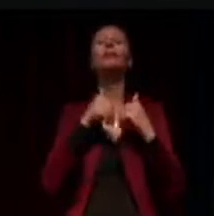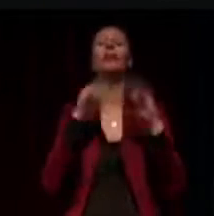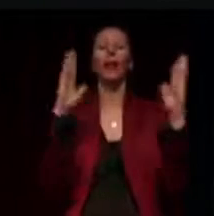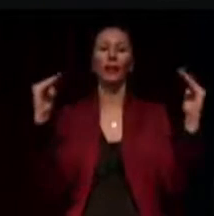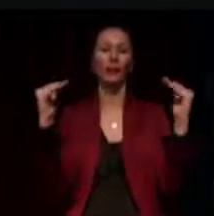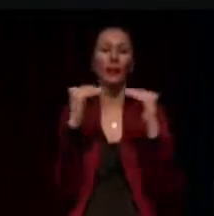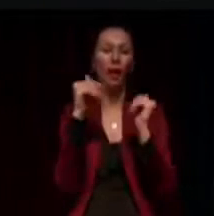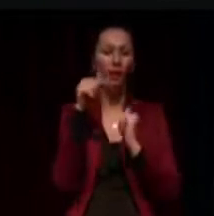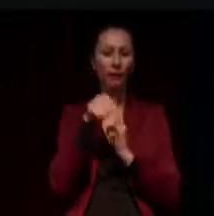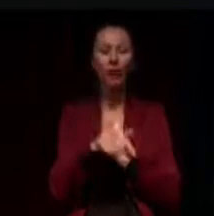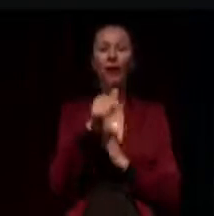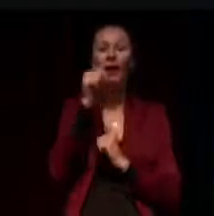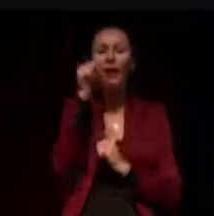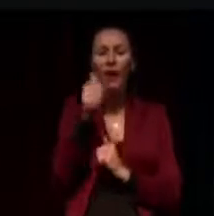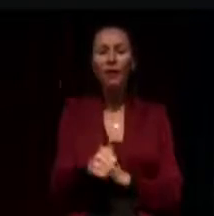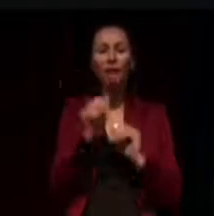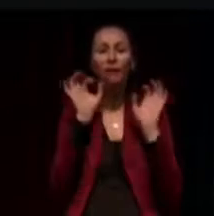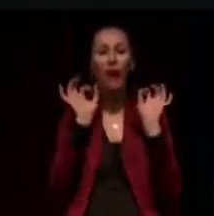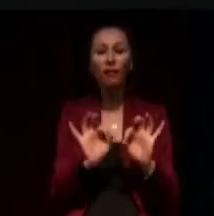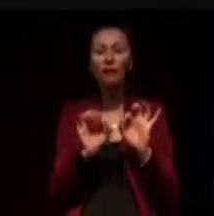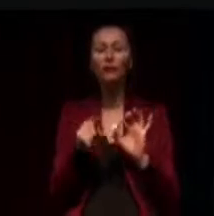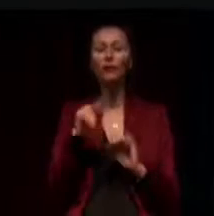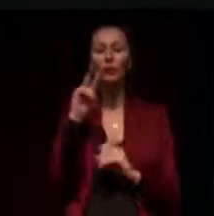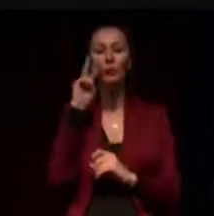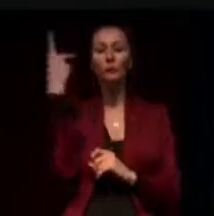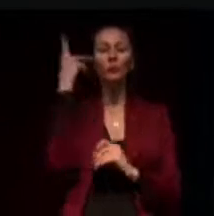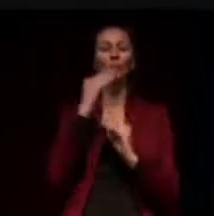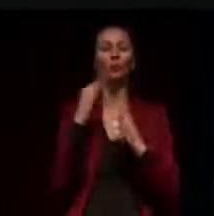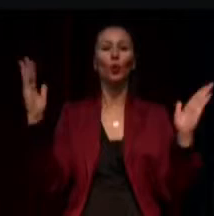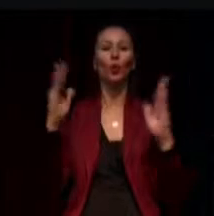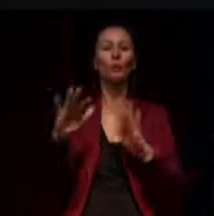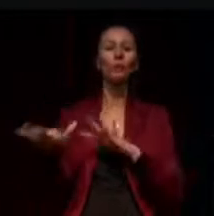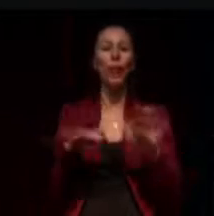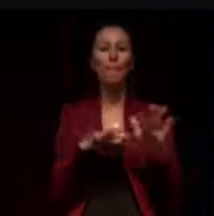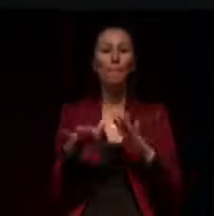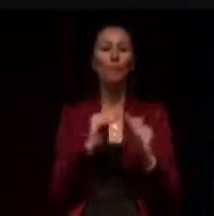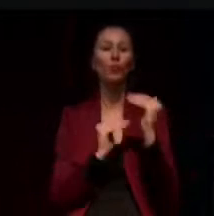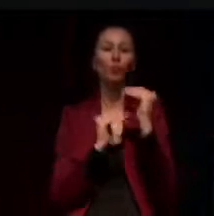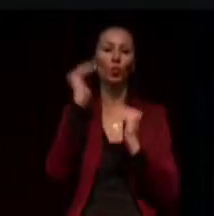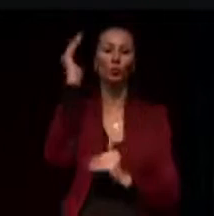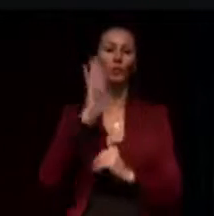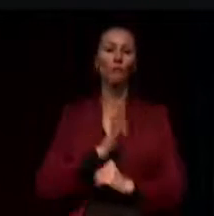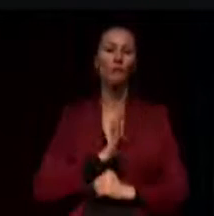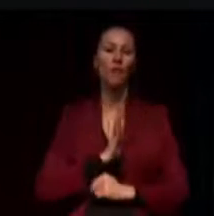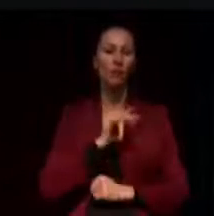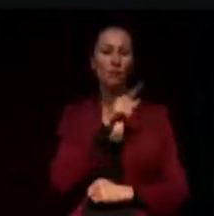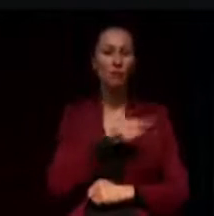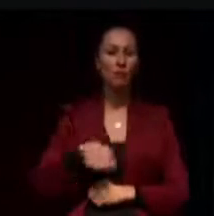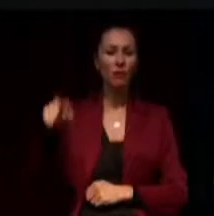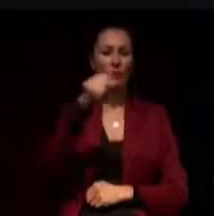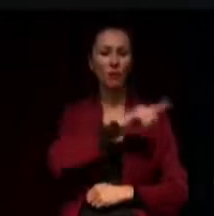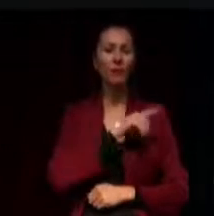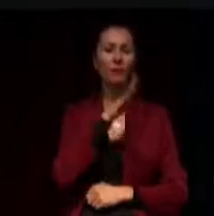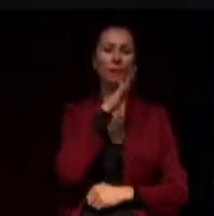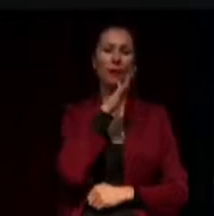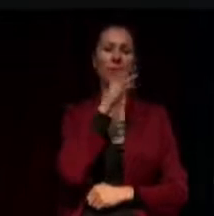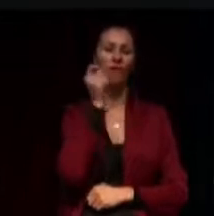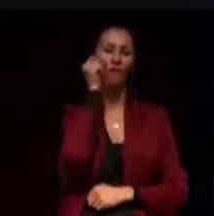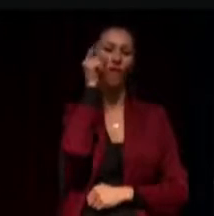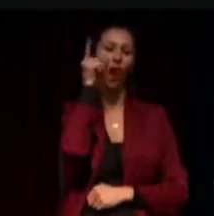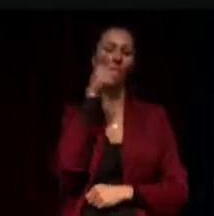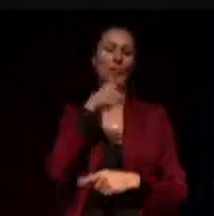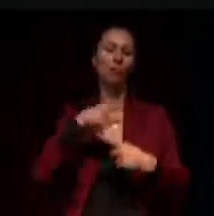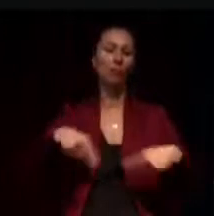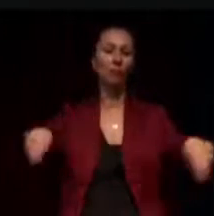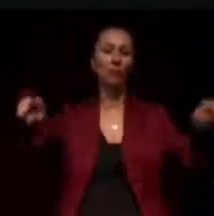değildir. Her an büyük depremlerle karşılaşmamızın yüksek ihtimal olduğunun artık